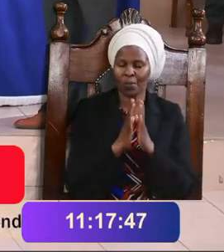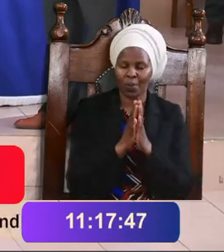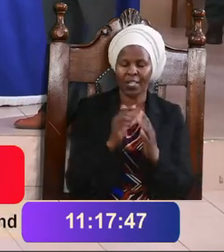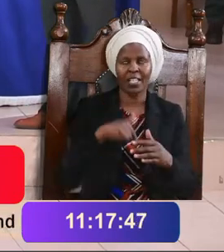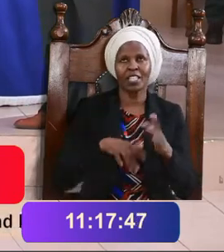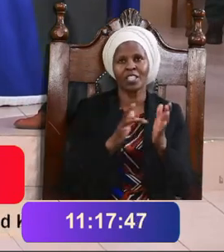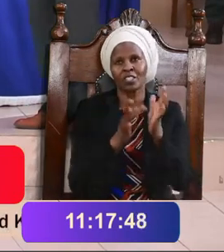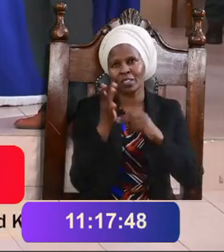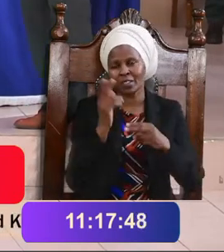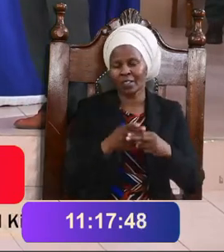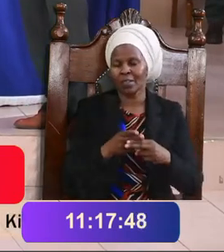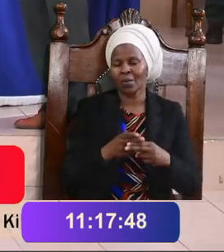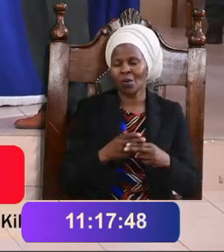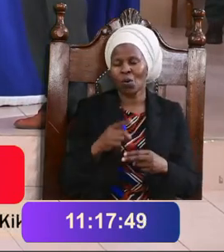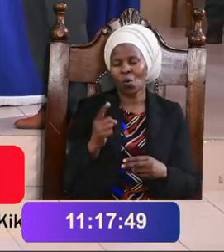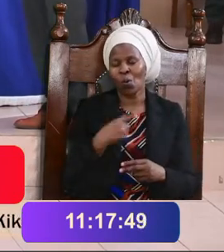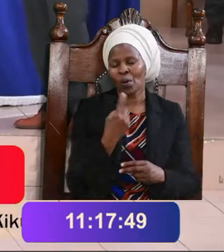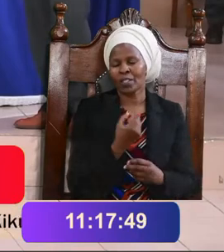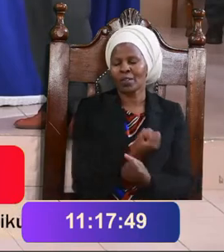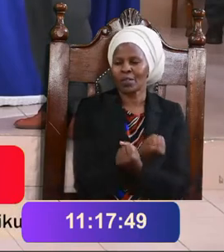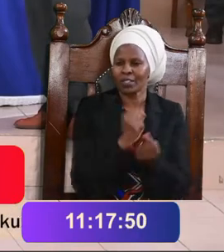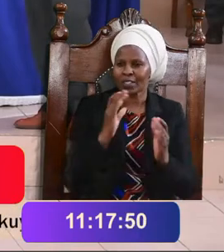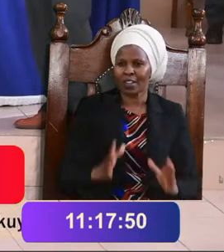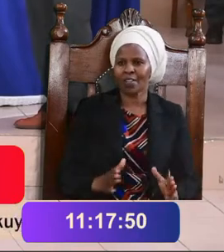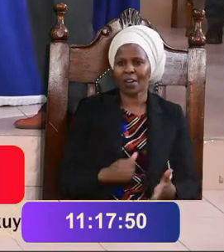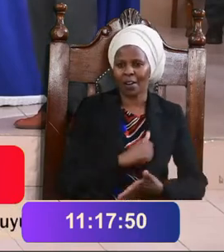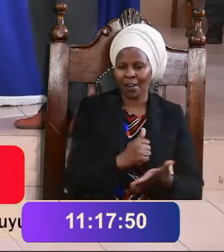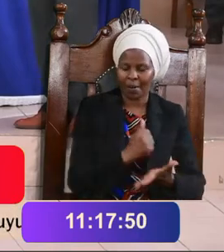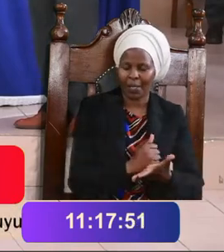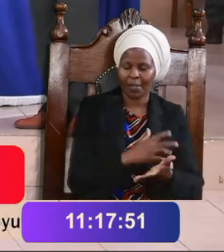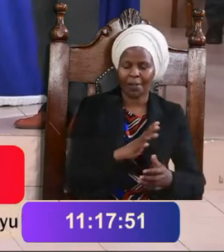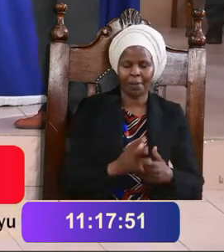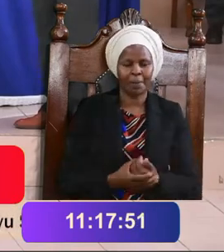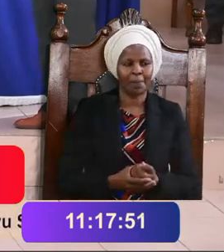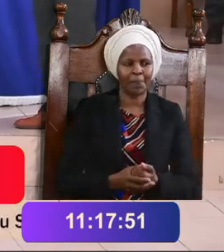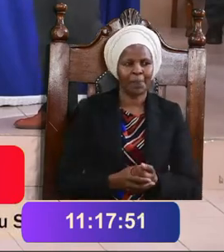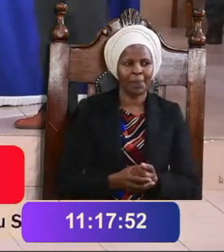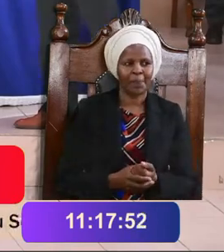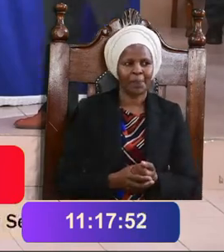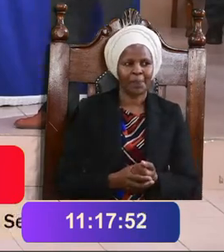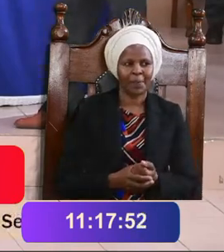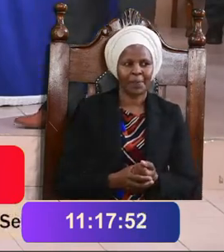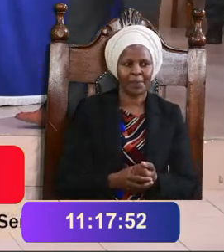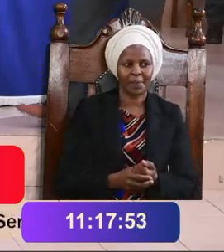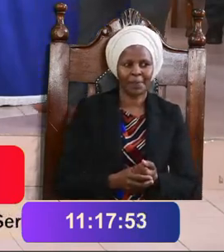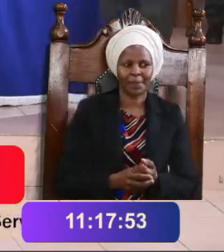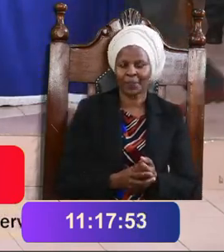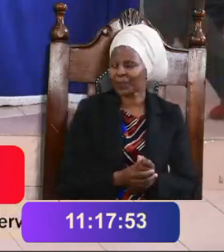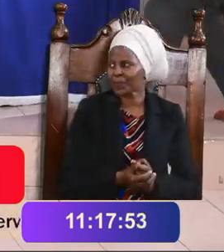katika jina la Yesu Kristo aliye Bwana mkombozi wetu. Amen. Thank you.